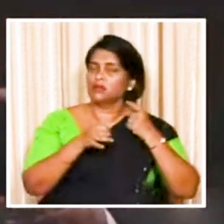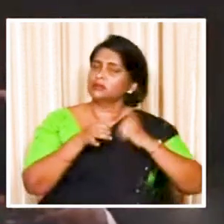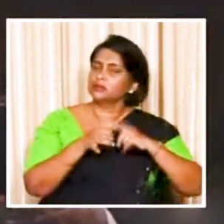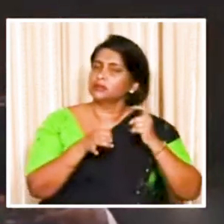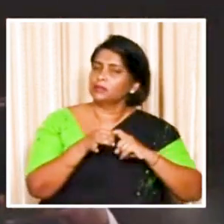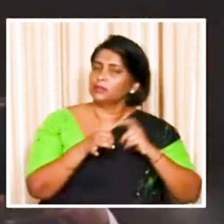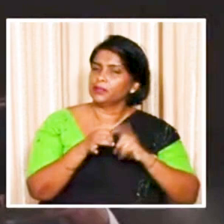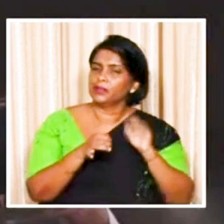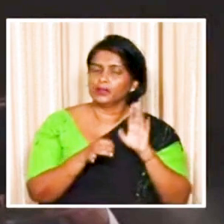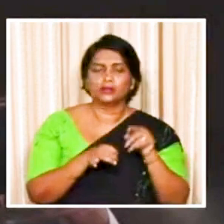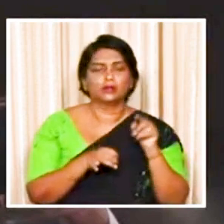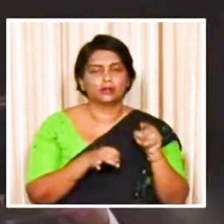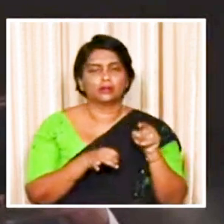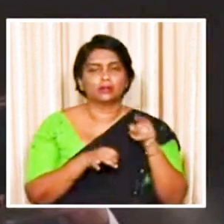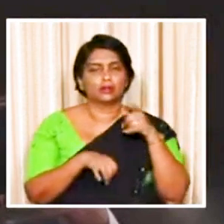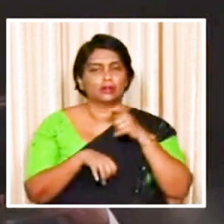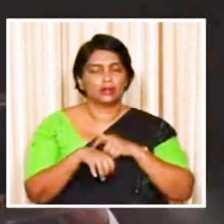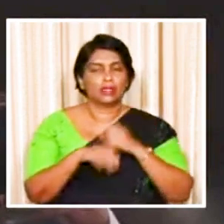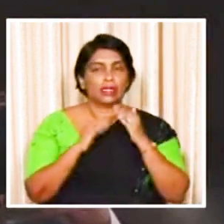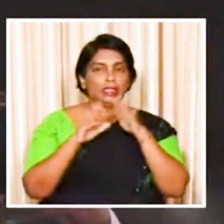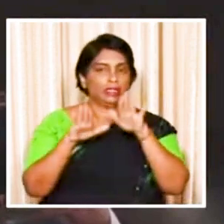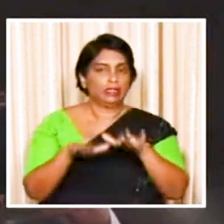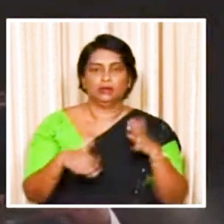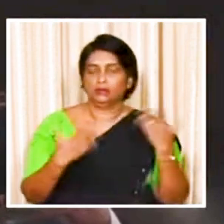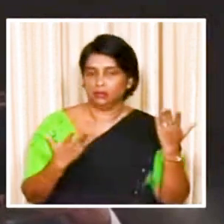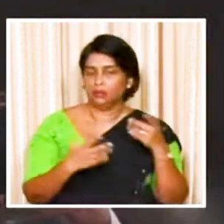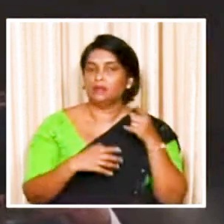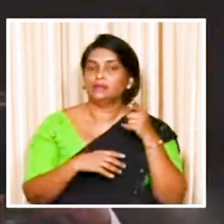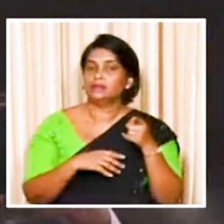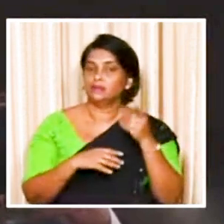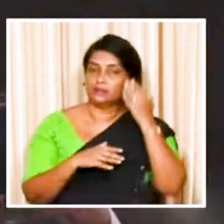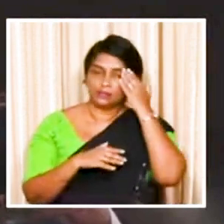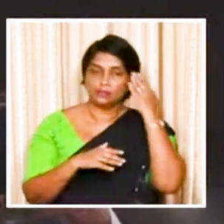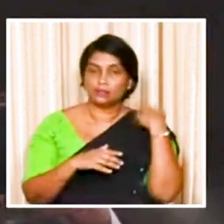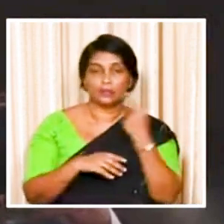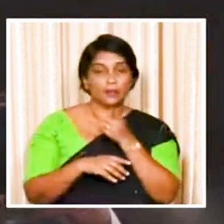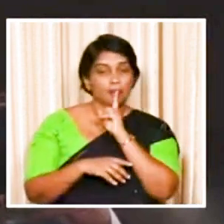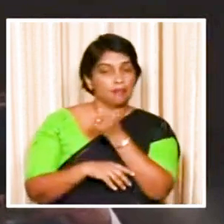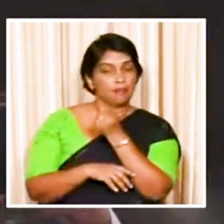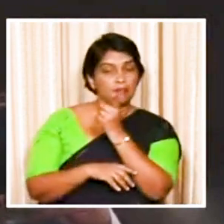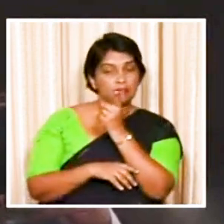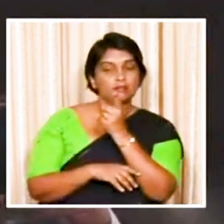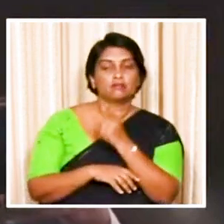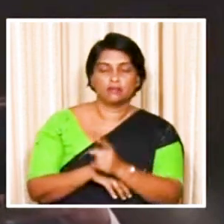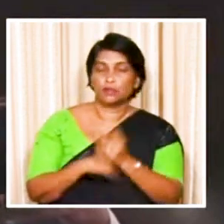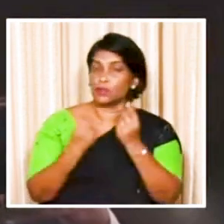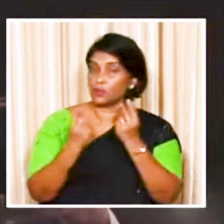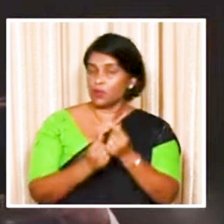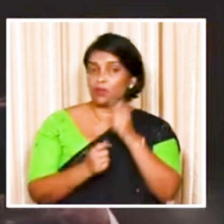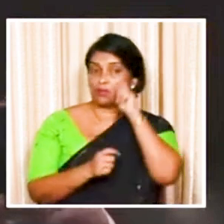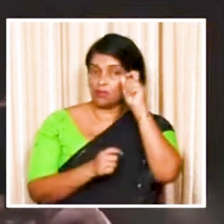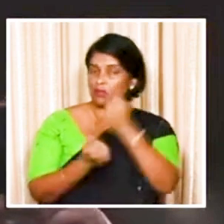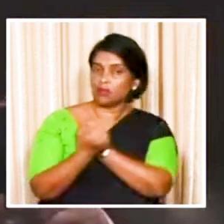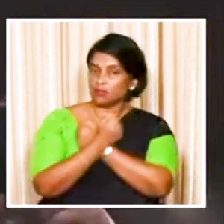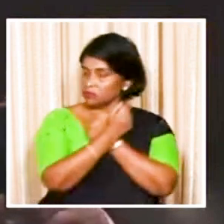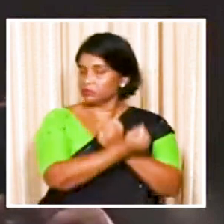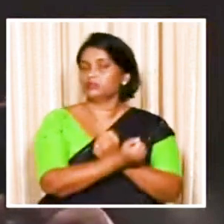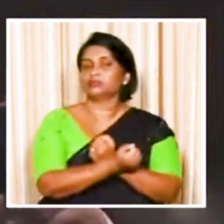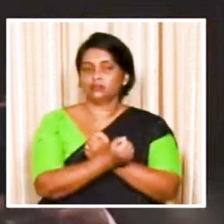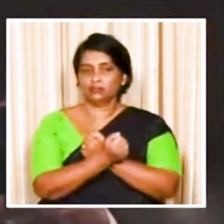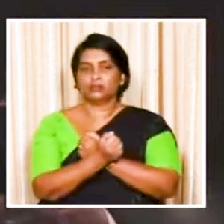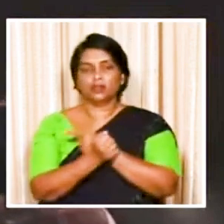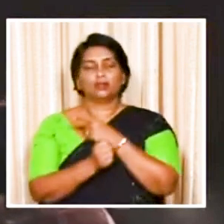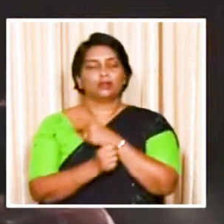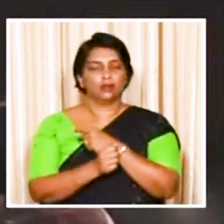இவருடைய தாயாரை விசாரித்து தாயாரை அச்சுறுத்தி இவரை உடனடியாக தங்களிடம் ஒப்படைக்குமாறும் குறிப்பிட்டிருக்கிறார்கள். ஏனென்றால்